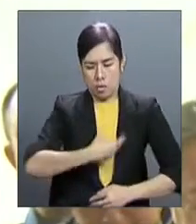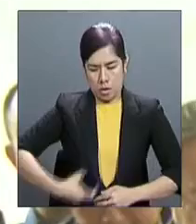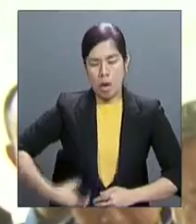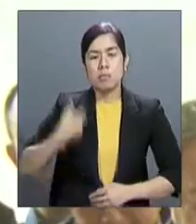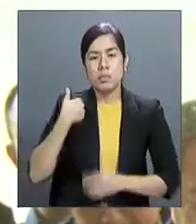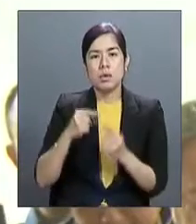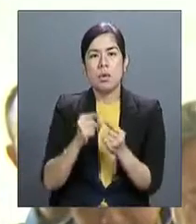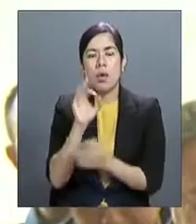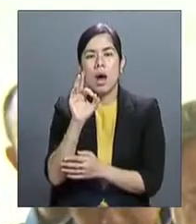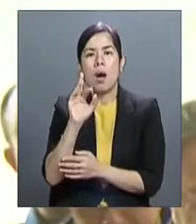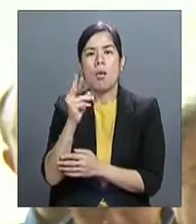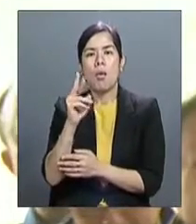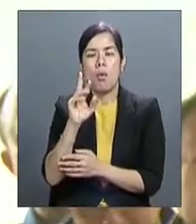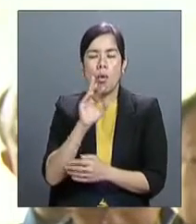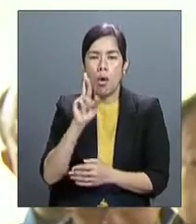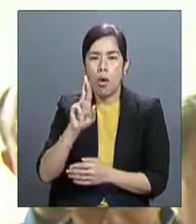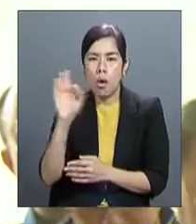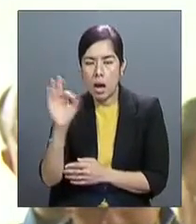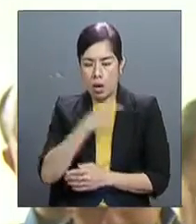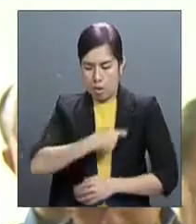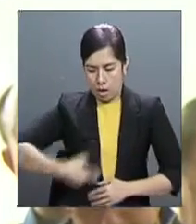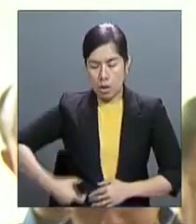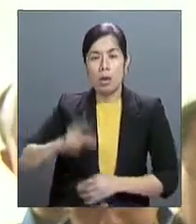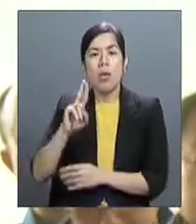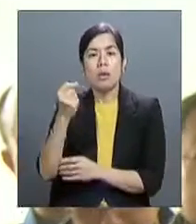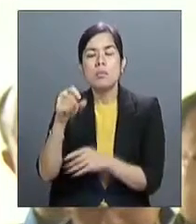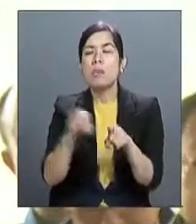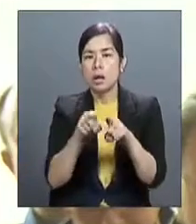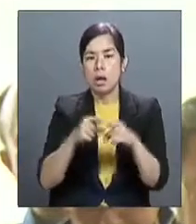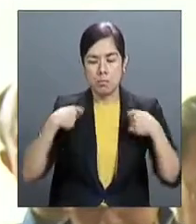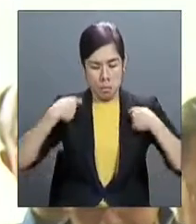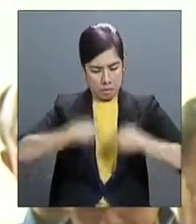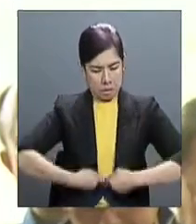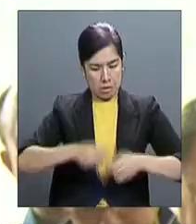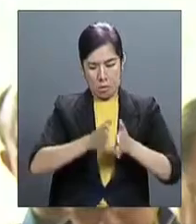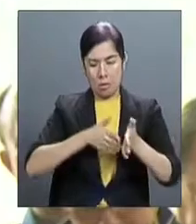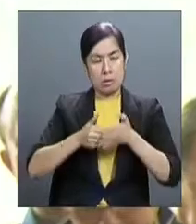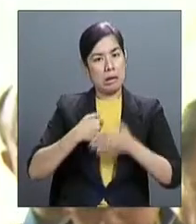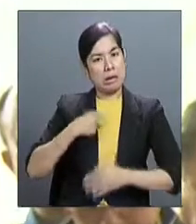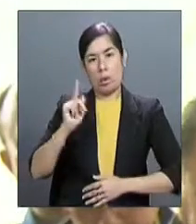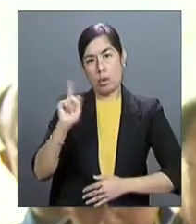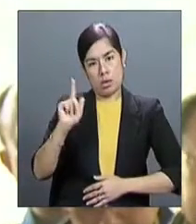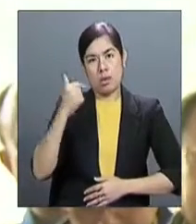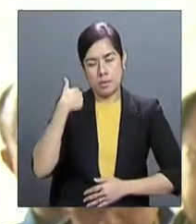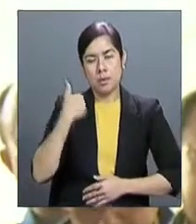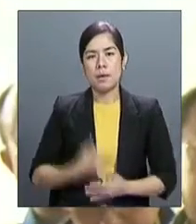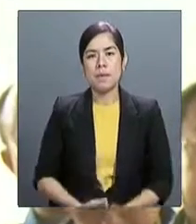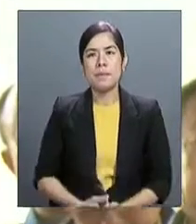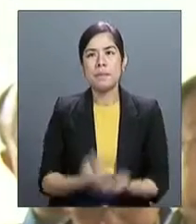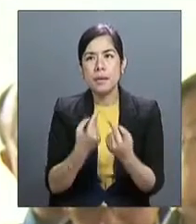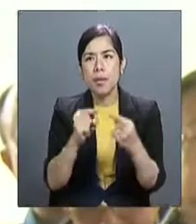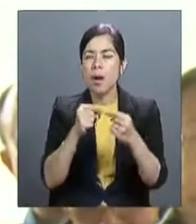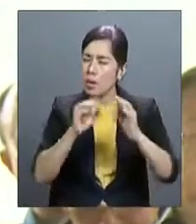การที่10ก็สีเหลืองดังนี้ผมก็ใส่สีเหลืองมาด้วยใช่ไหมสีเหลืองจิตอาสาอีกสีอะไรก็ได้นะแต่